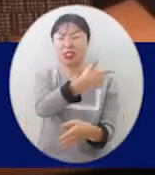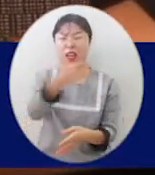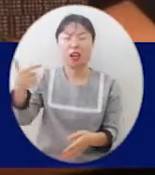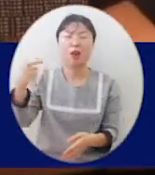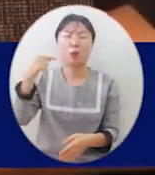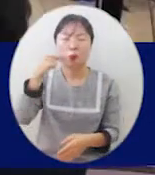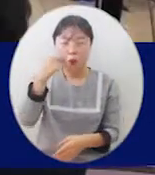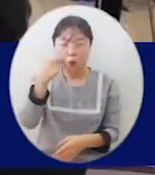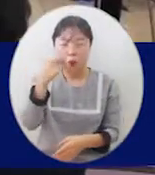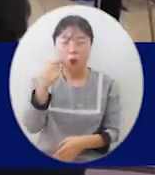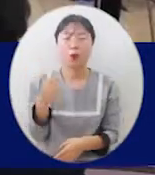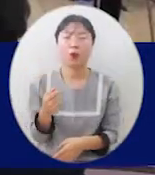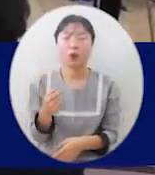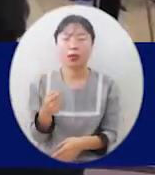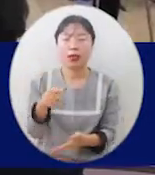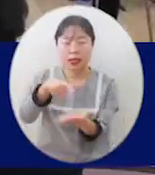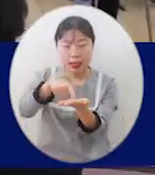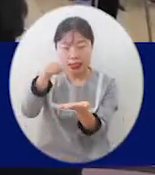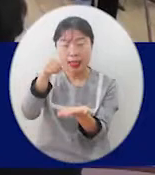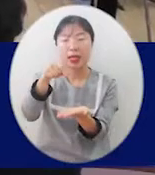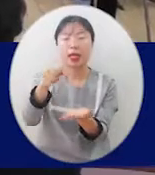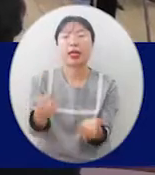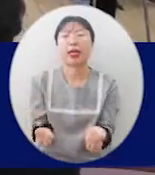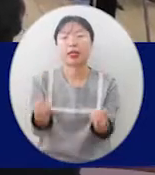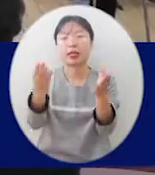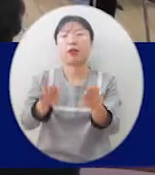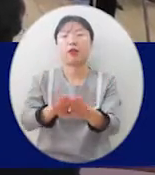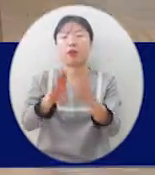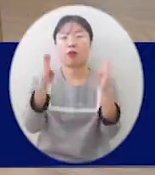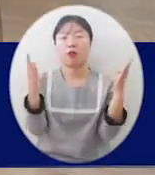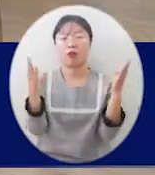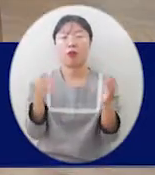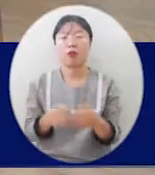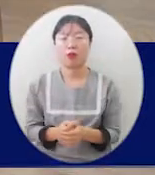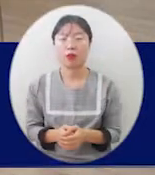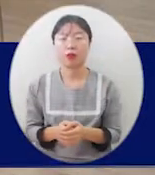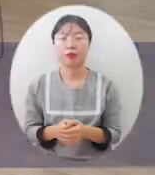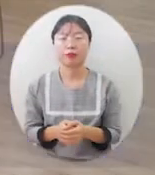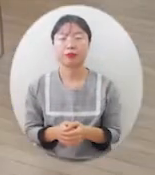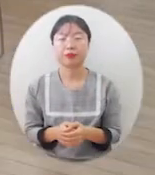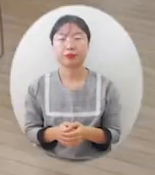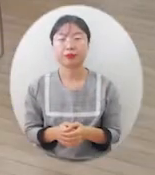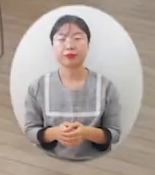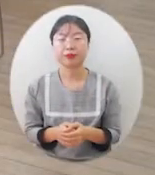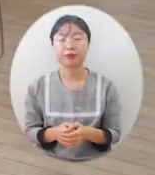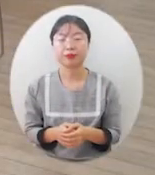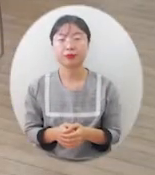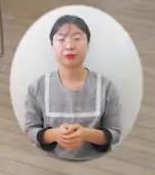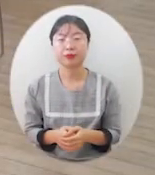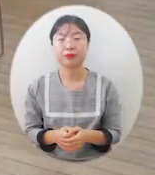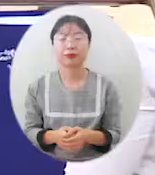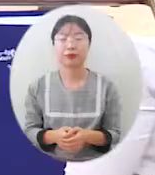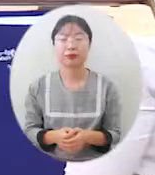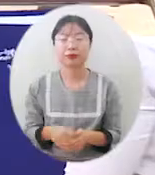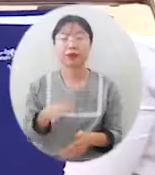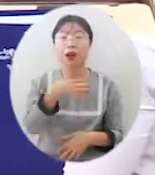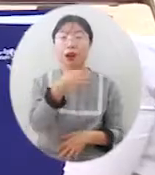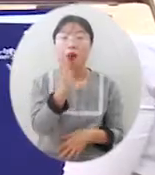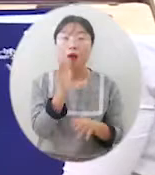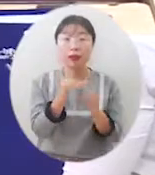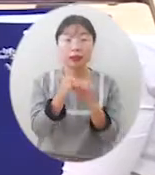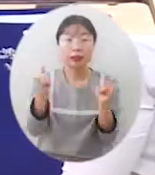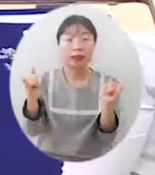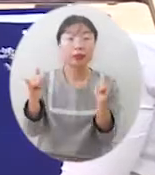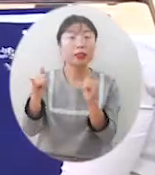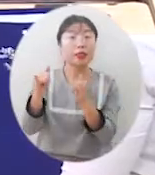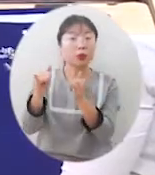위해 행사를 최대한 간소화하여 기념식과 표창 수여식만을 진행했는데요. 이날 노인의 날 기념